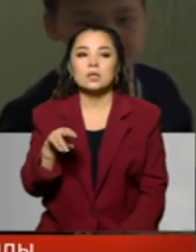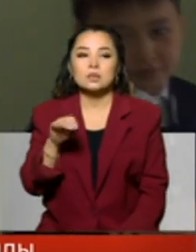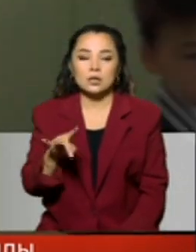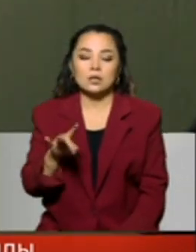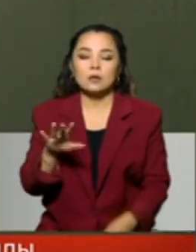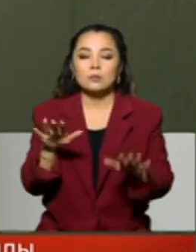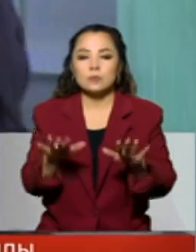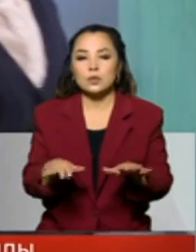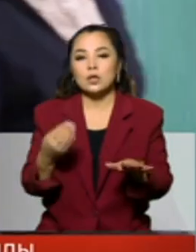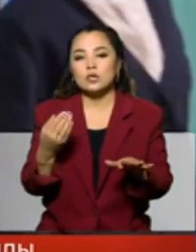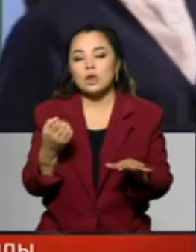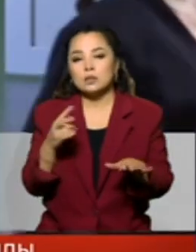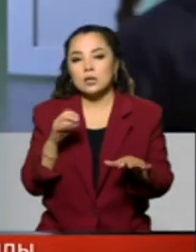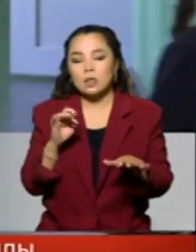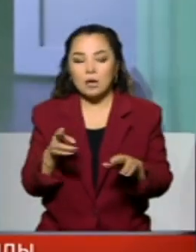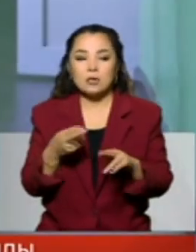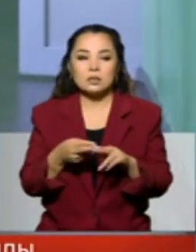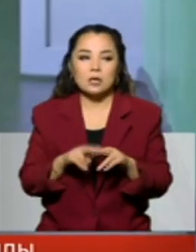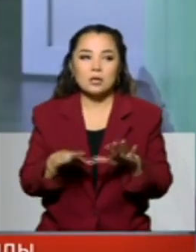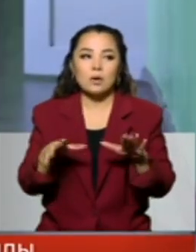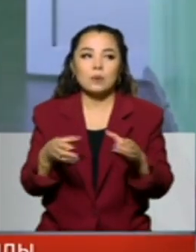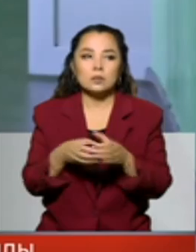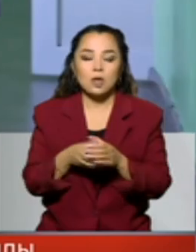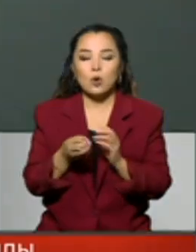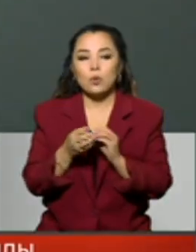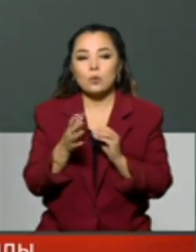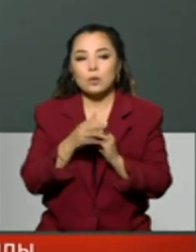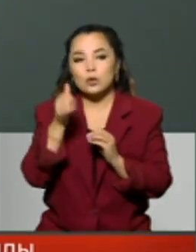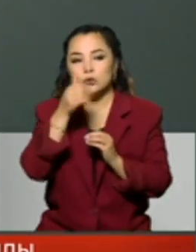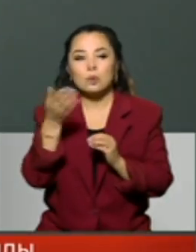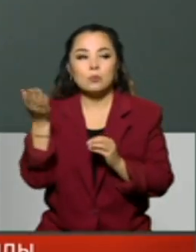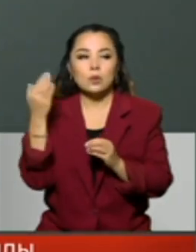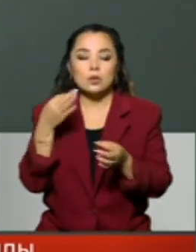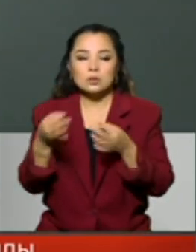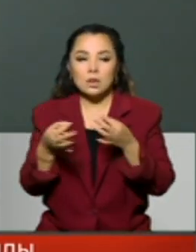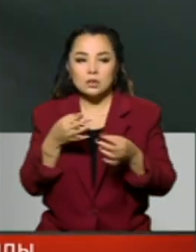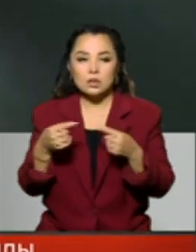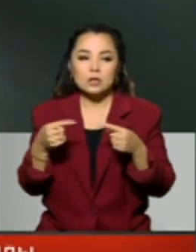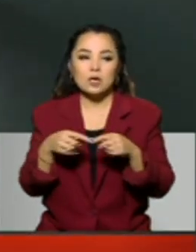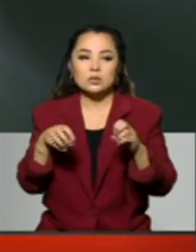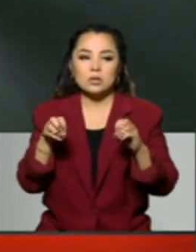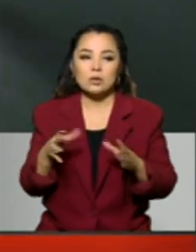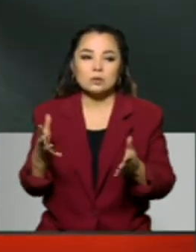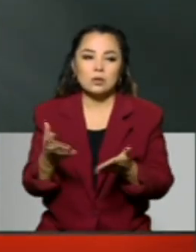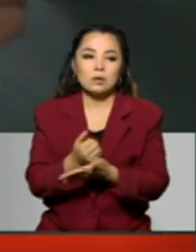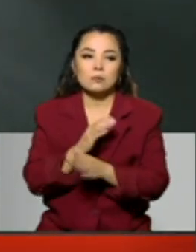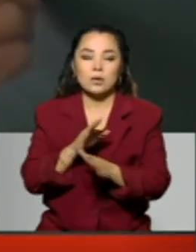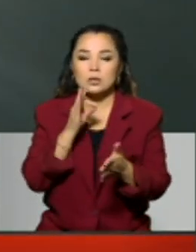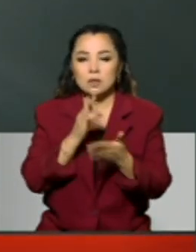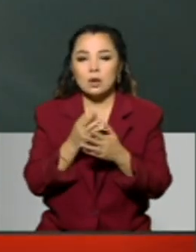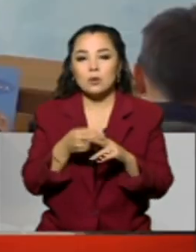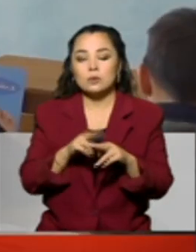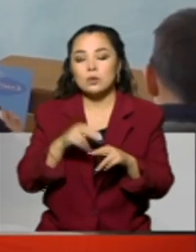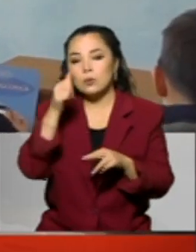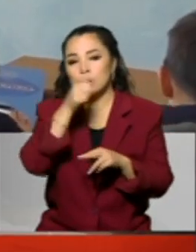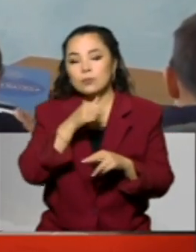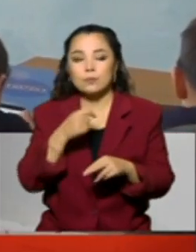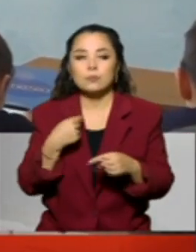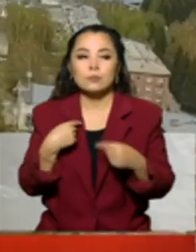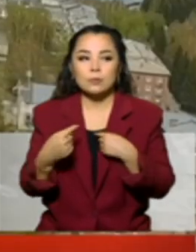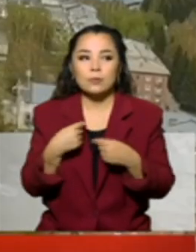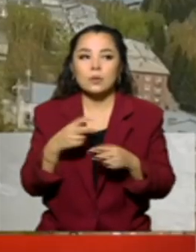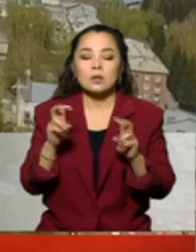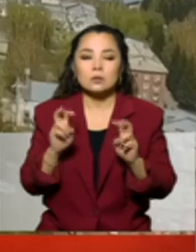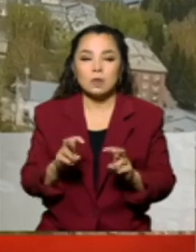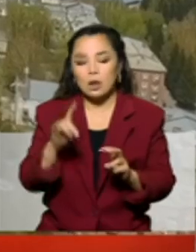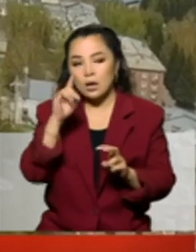Шаңырақ гимназиясының ғимаратына қатысты мәселе бұдан 15 жыл бұрын көтерілсе де әлі нақты шешімін таппай келеді. Былтырдан бері қысылып, қымтырылып